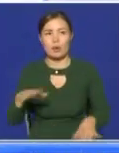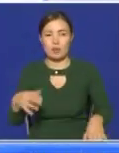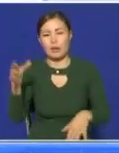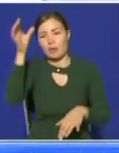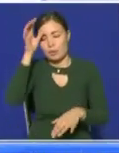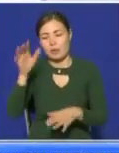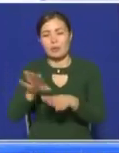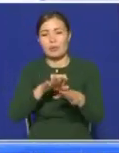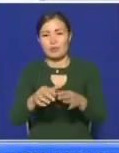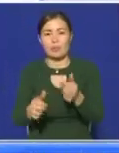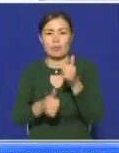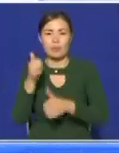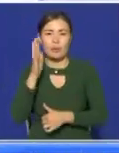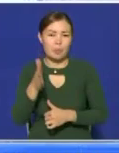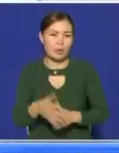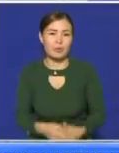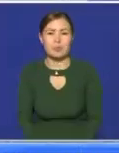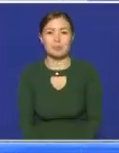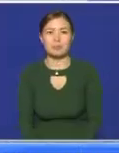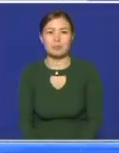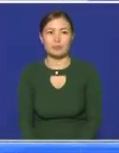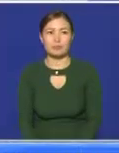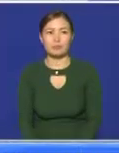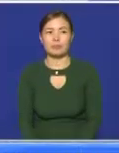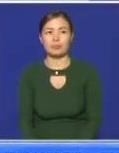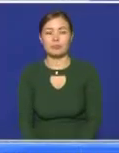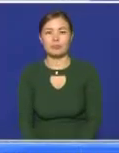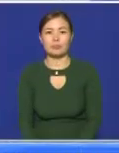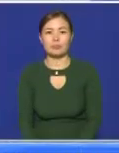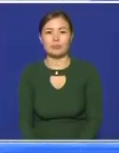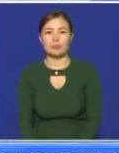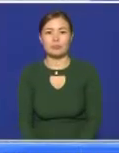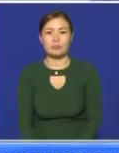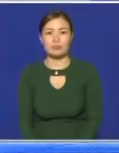қабілет пен қарымын сынға салады. Әйгерім Ашықбаева, Сәбит Амангелдіұлы, Каспий ақпарат.